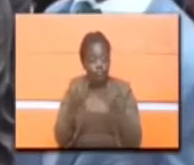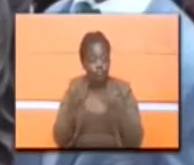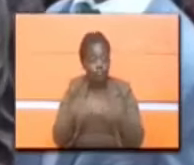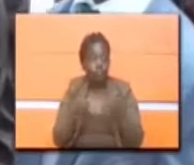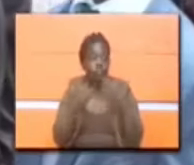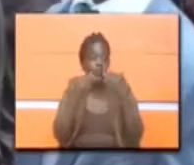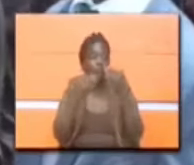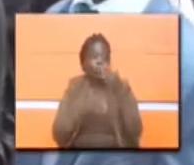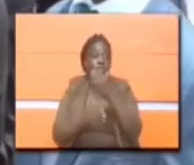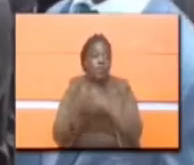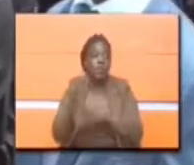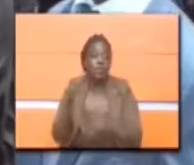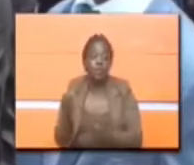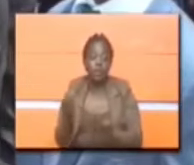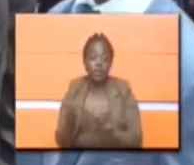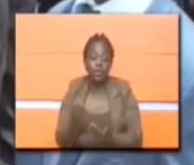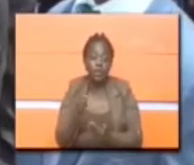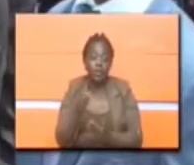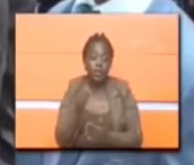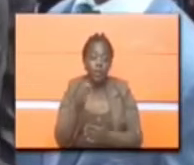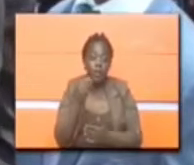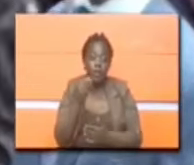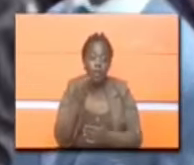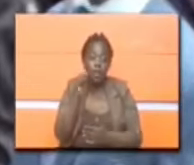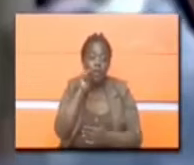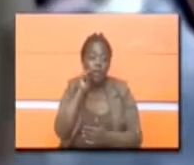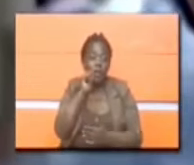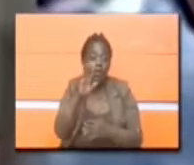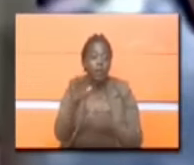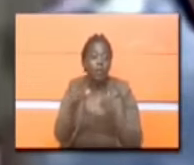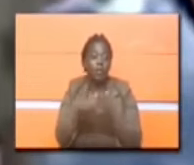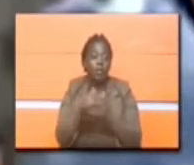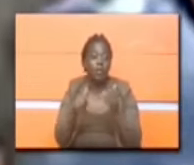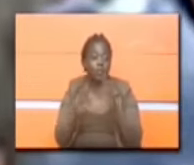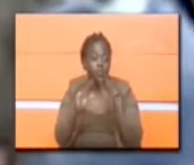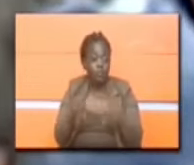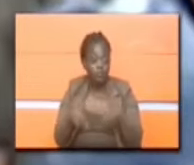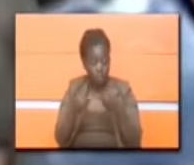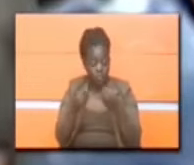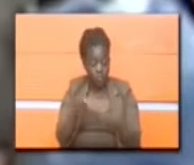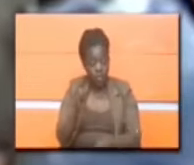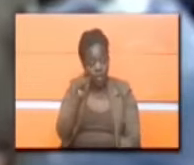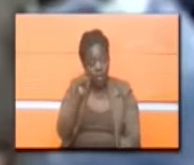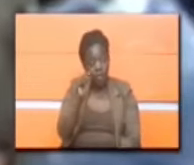Katonda nti ebitone byonna bye yawa Tamale mirundi